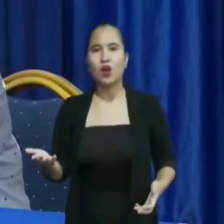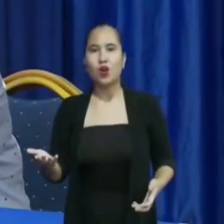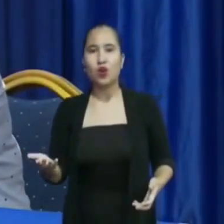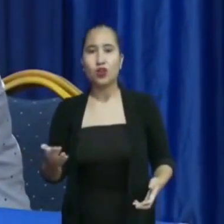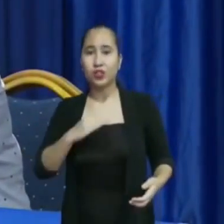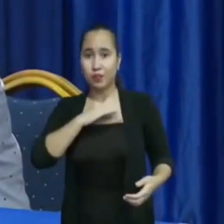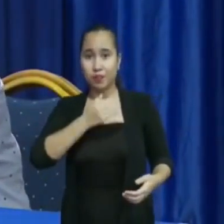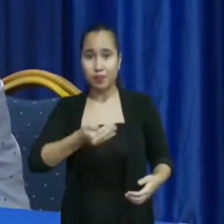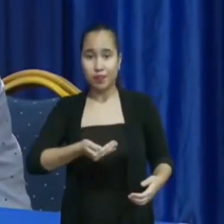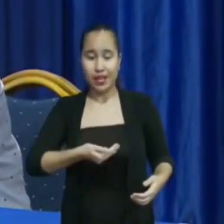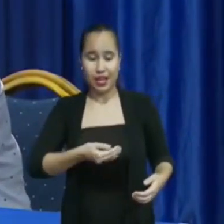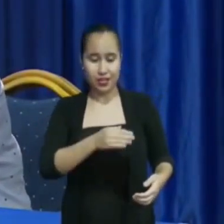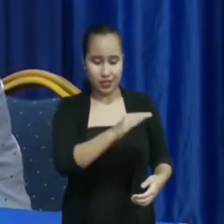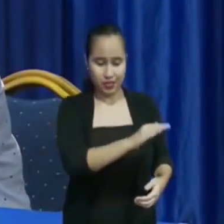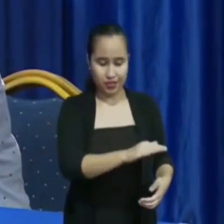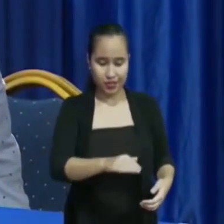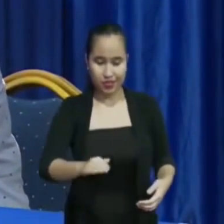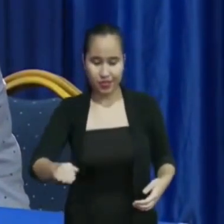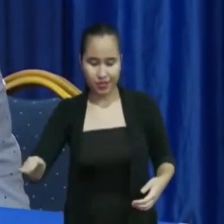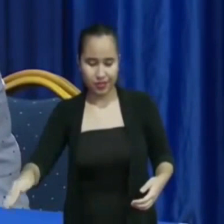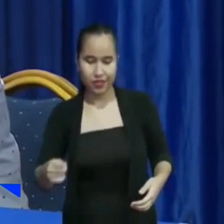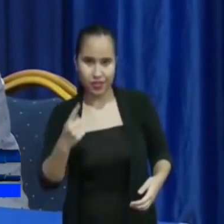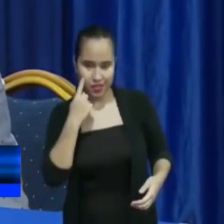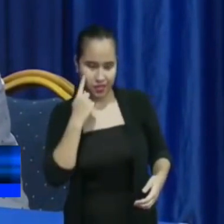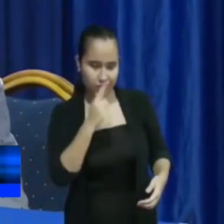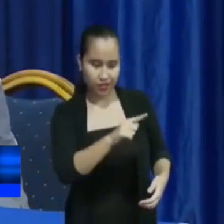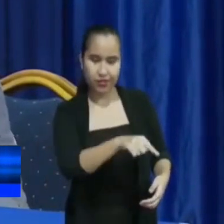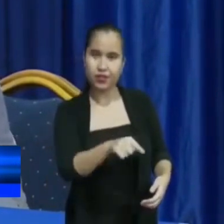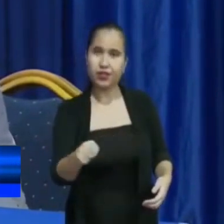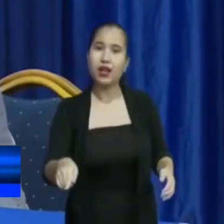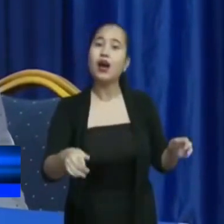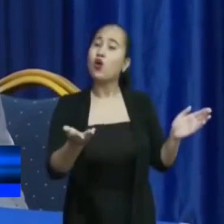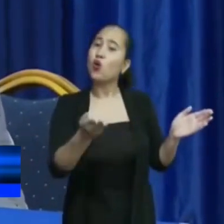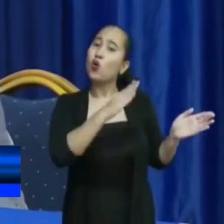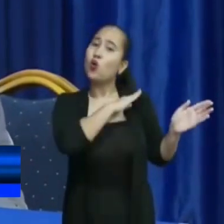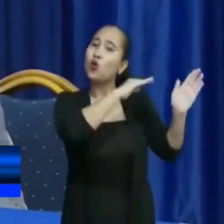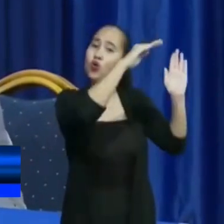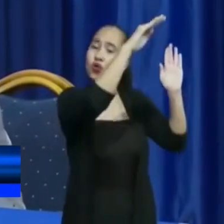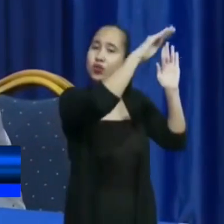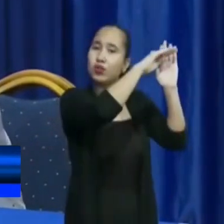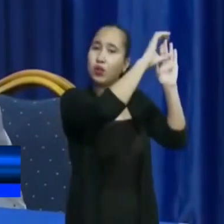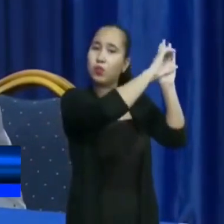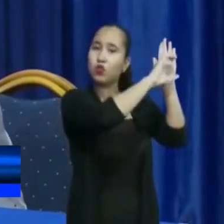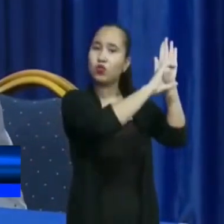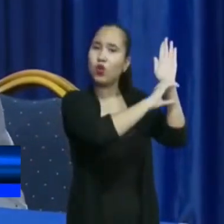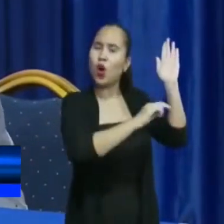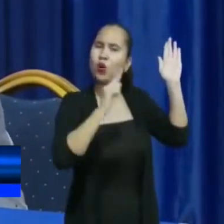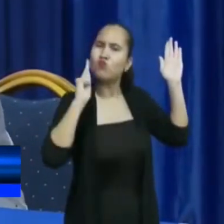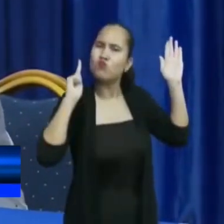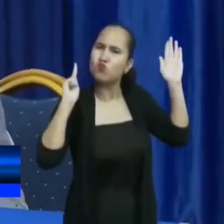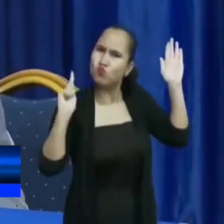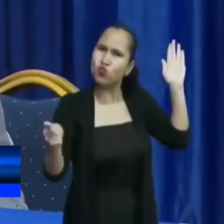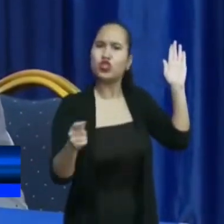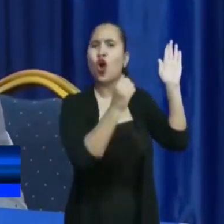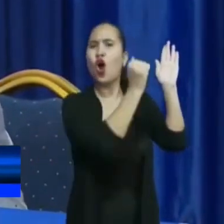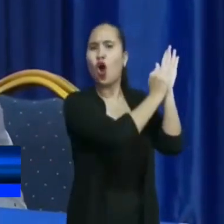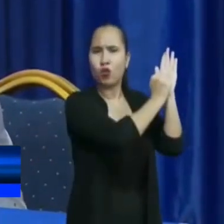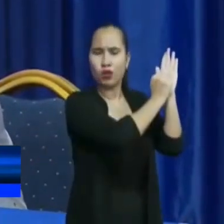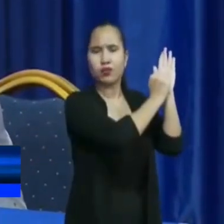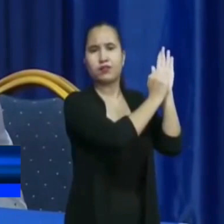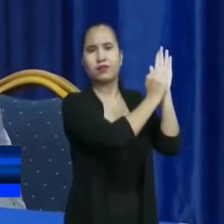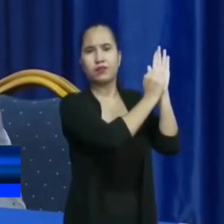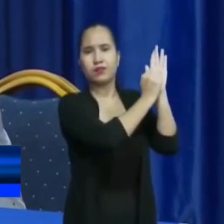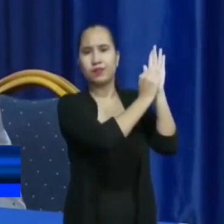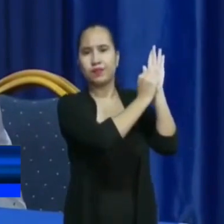residentiële opvanginstellingen zijn er ook voor de crèches en peuterscholen protocollen waaraan gehouden dient te